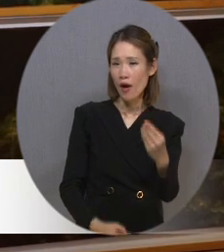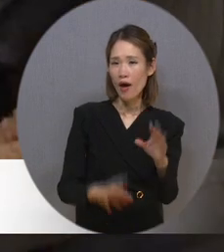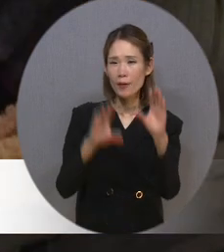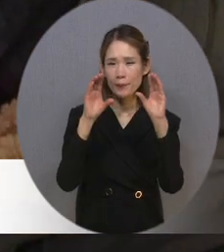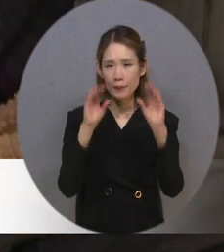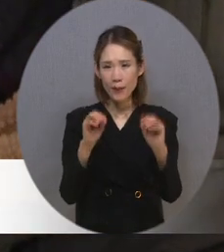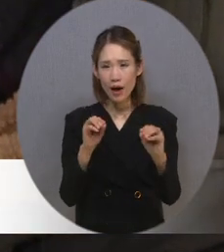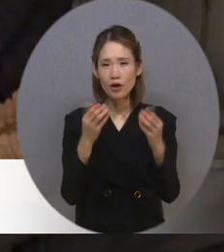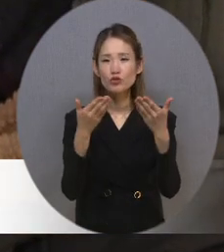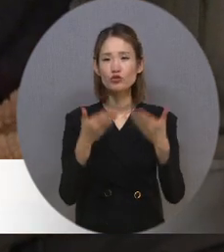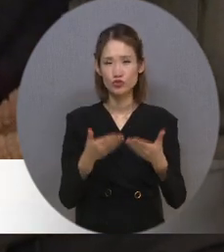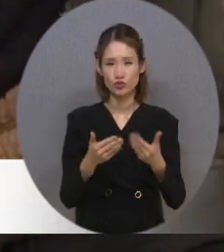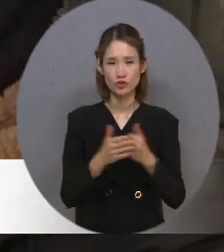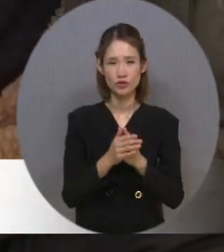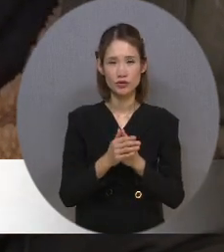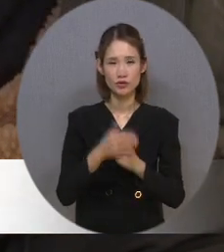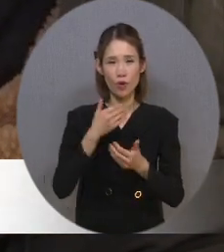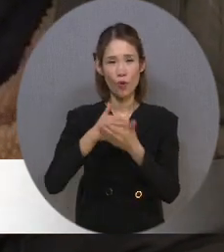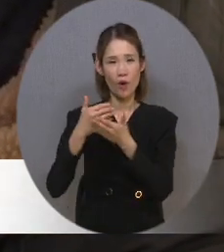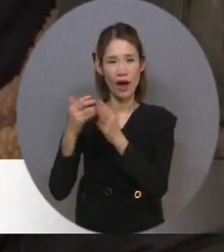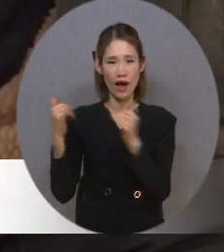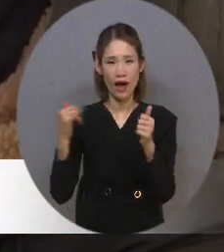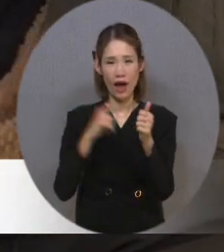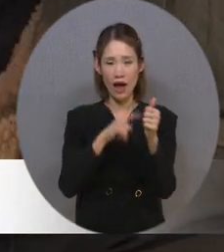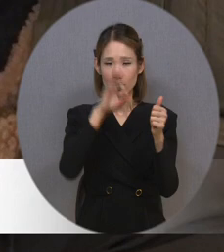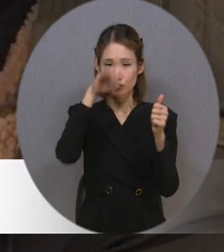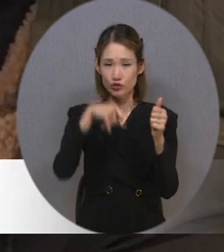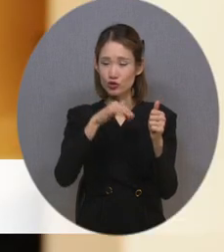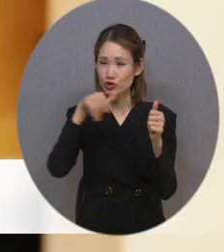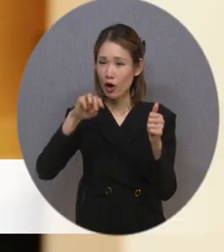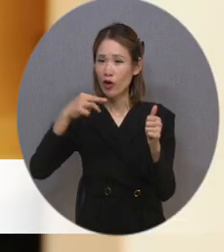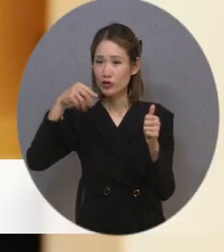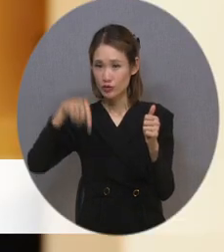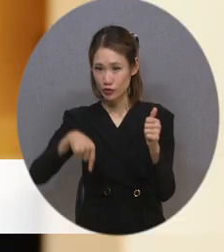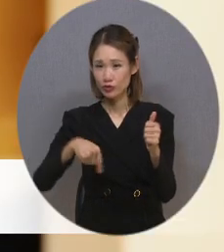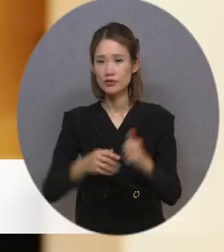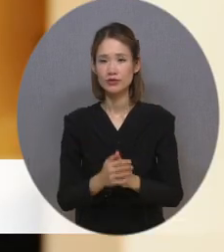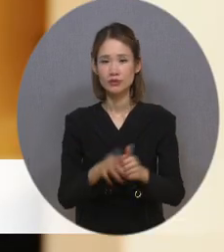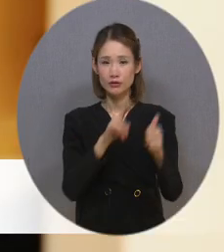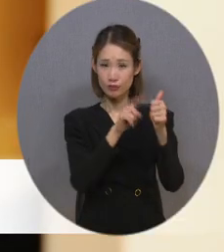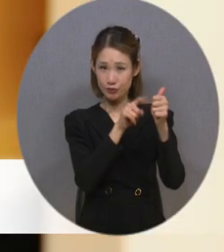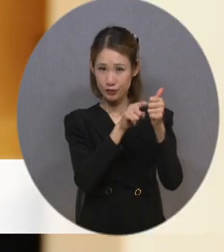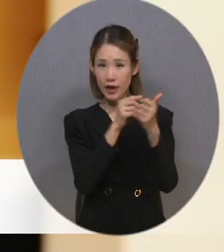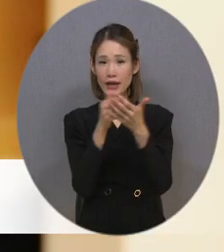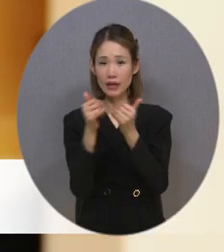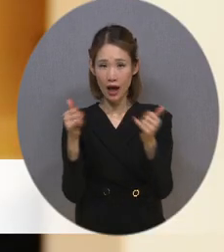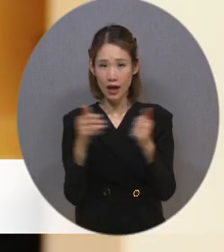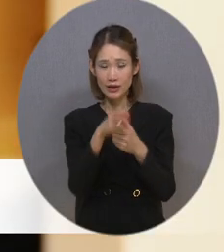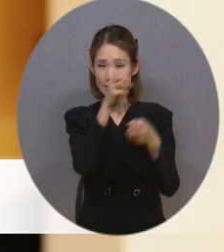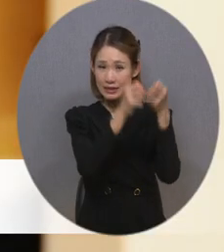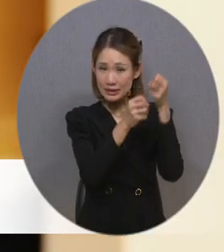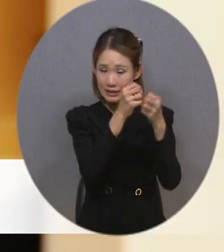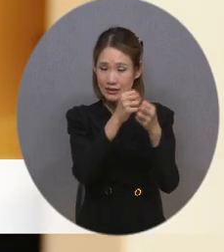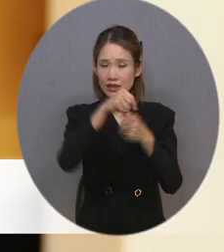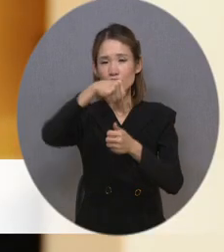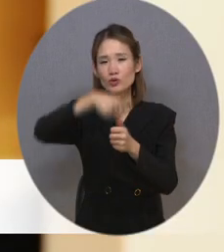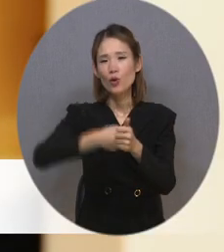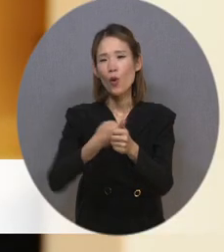작품은 화가 유철수 작가의 작품입니다. 유철수 작가는 시인이자